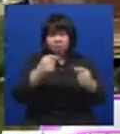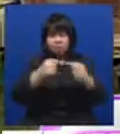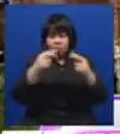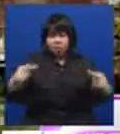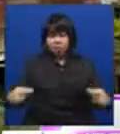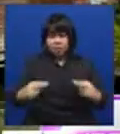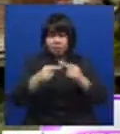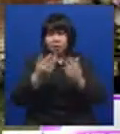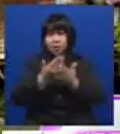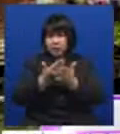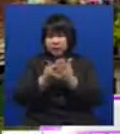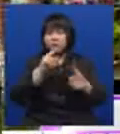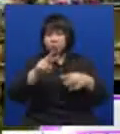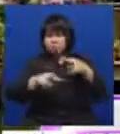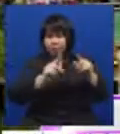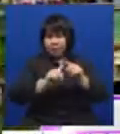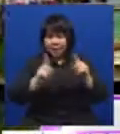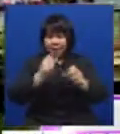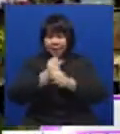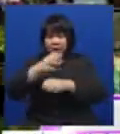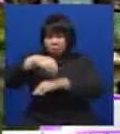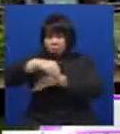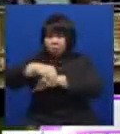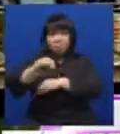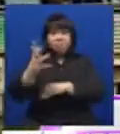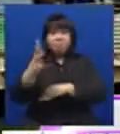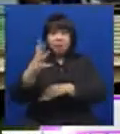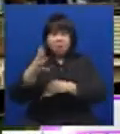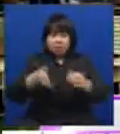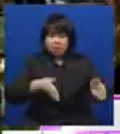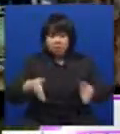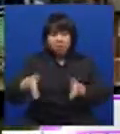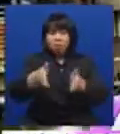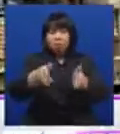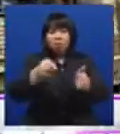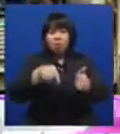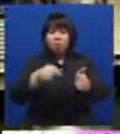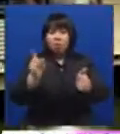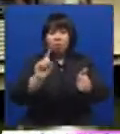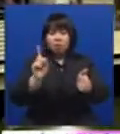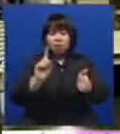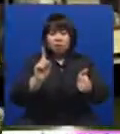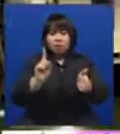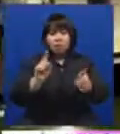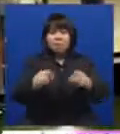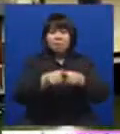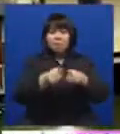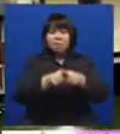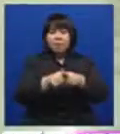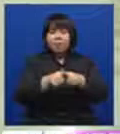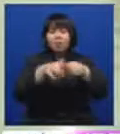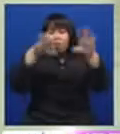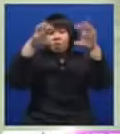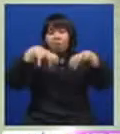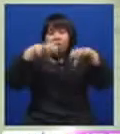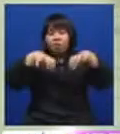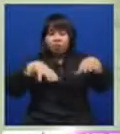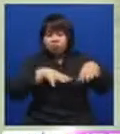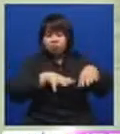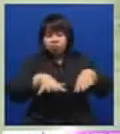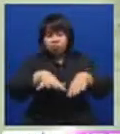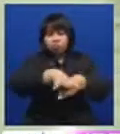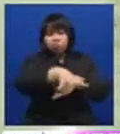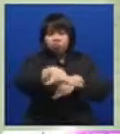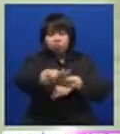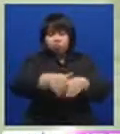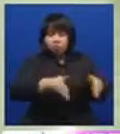นที่แถบนี้ไม่ได้ทำการเกษตรอีกต่อไปจึงกลายเป็นคลองที่ให้กรุงเทพมหานครใช้เป็นทางผ่านของน้ำฝนจากตัวเมืองออกสู่แม่